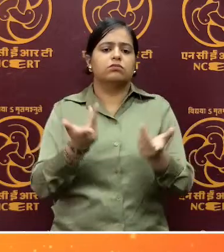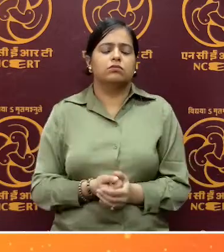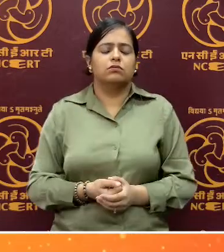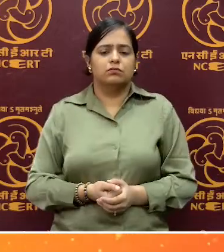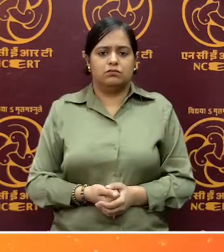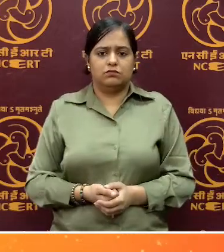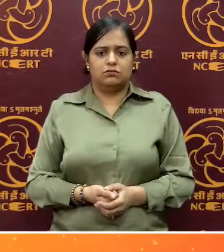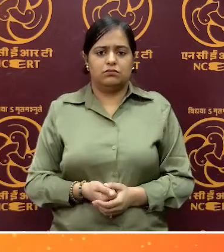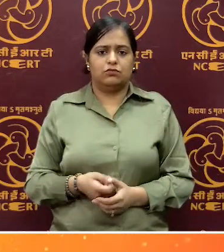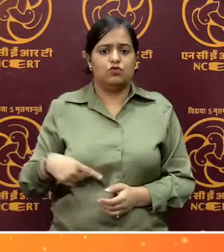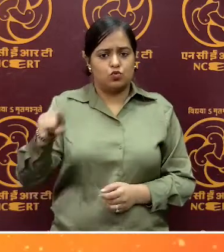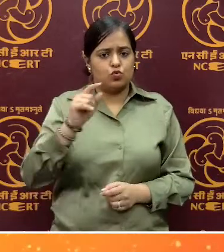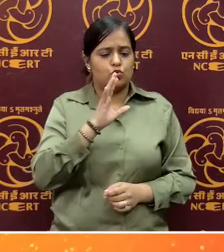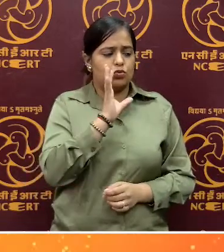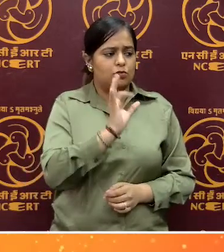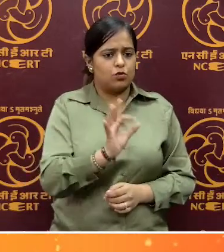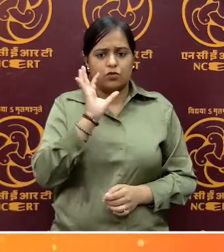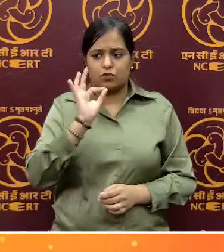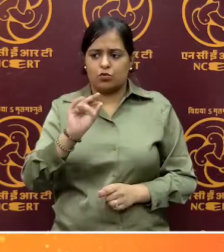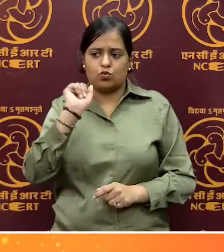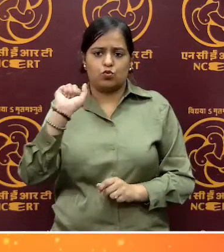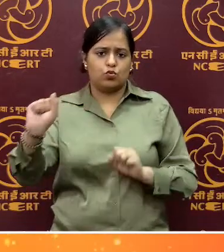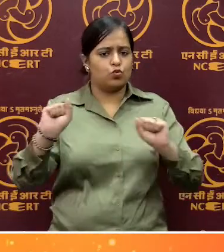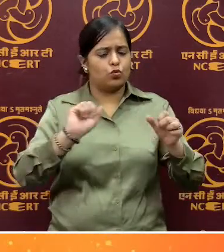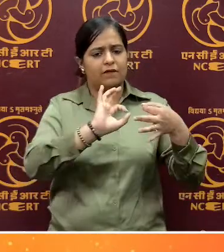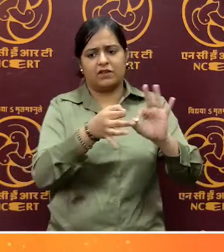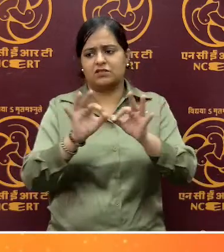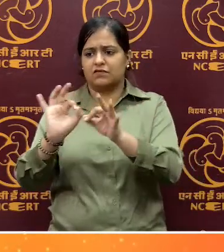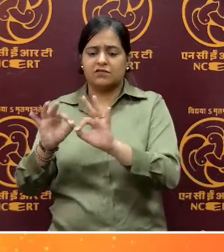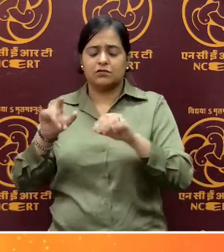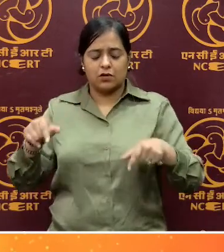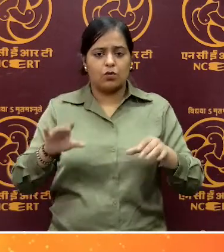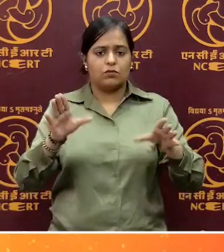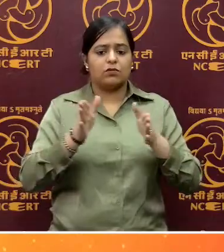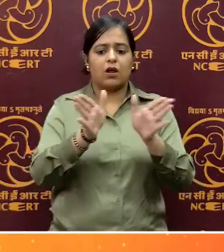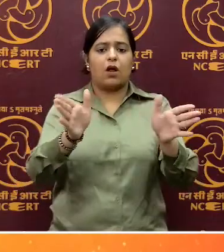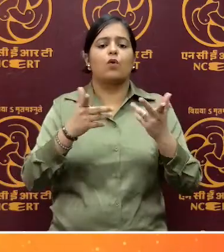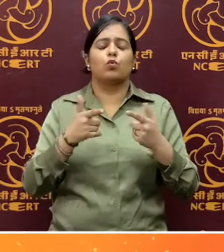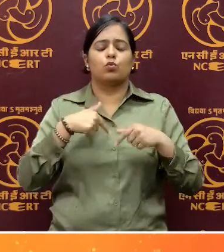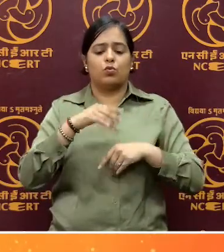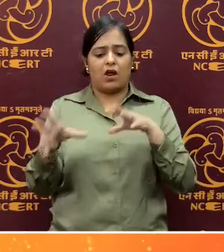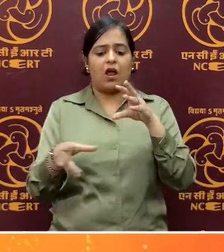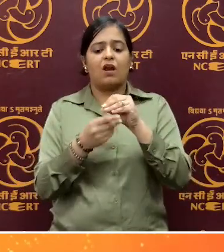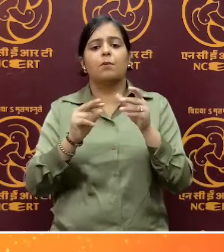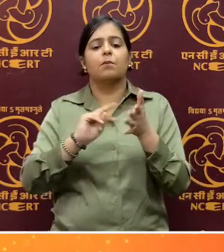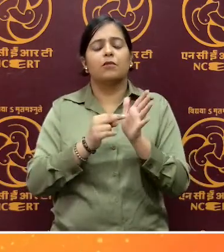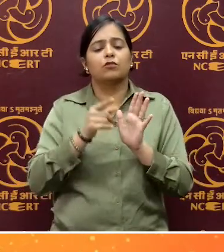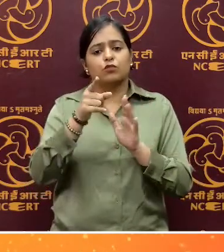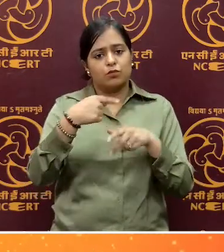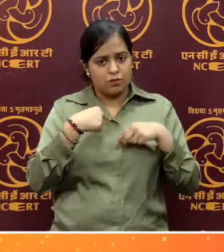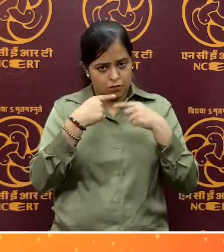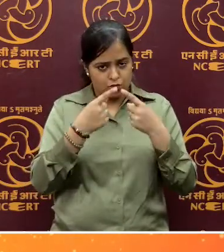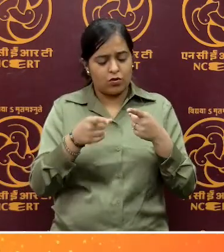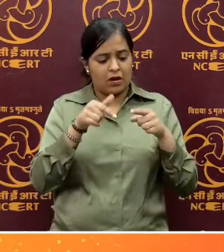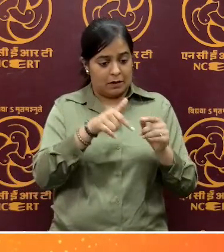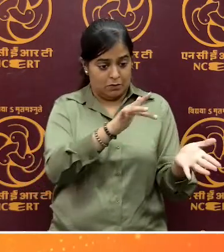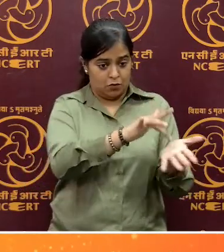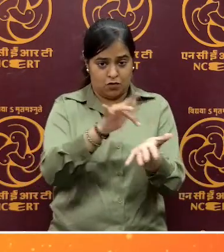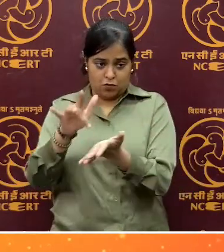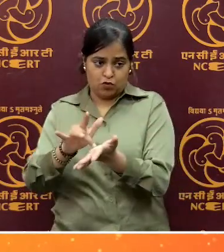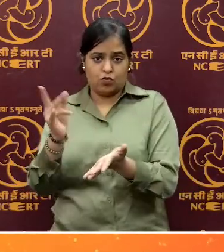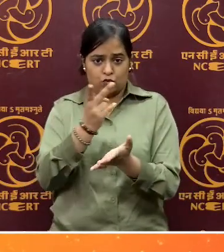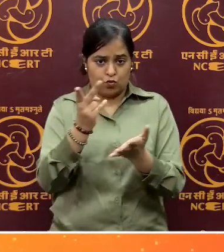They have their specific direction. Now how do we add it? Addition means आप बता रहे हैं कि you are from one point to another point, and